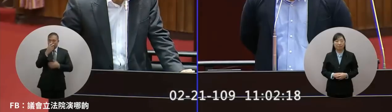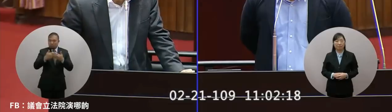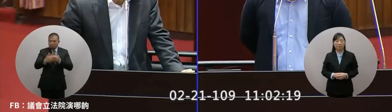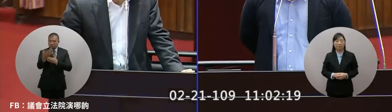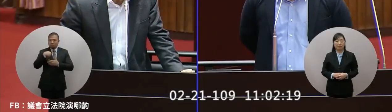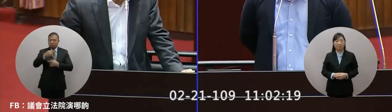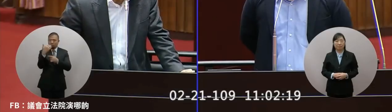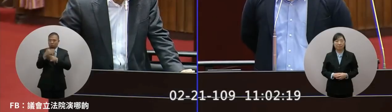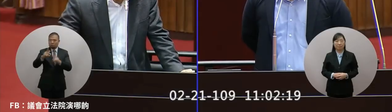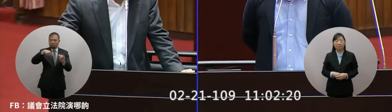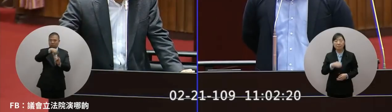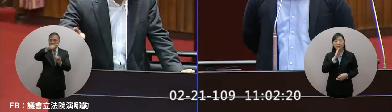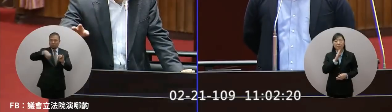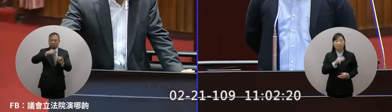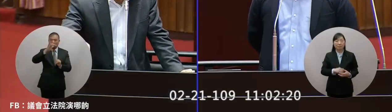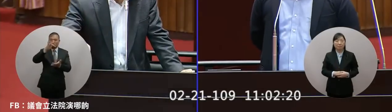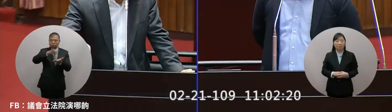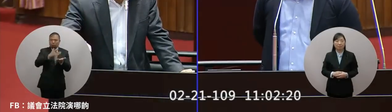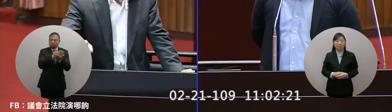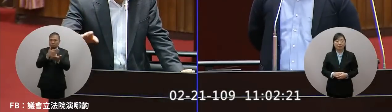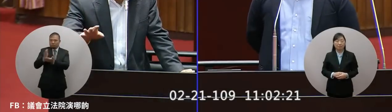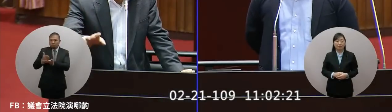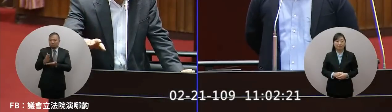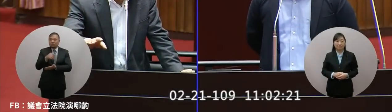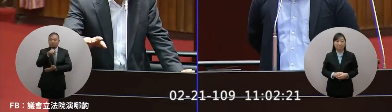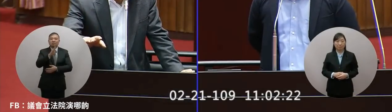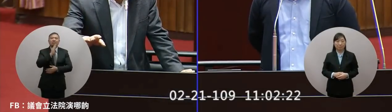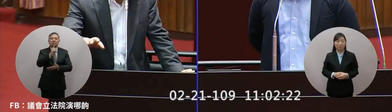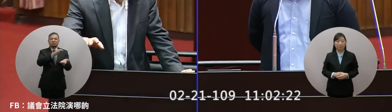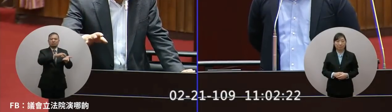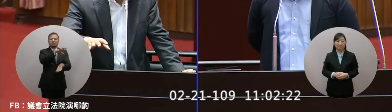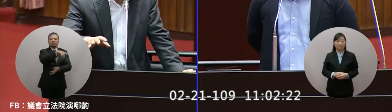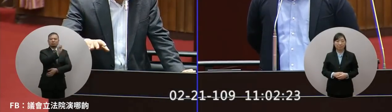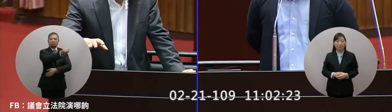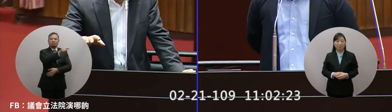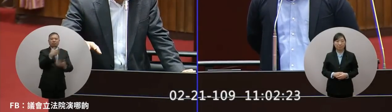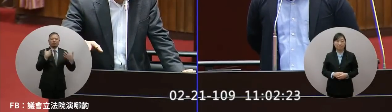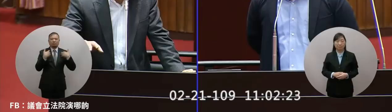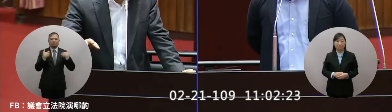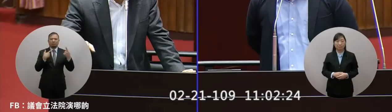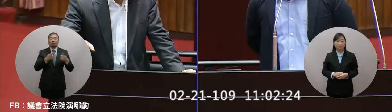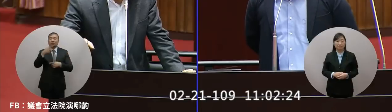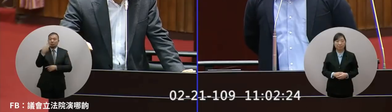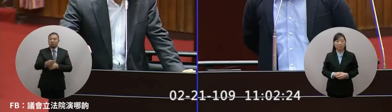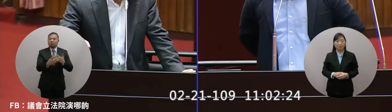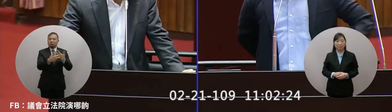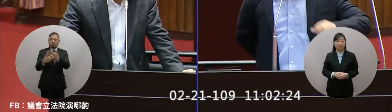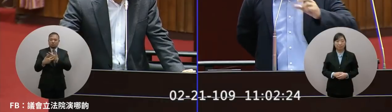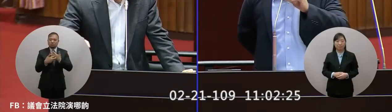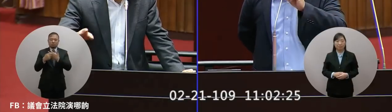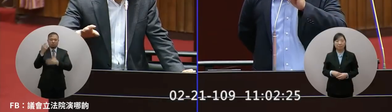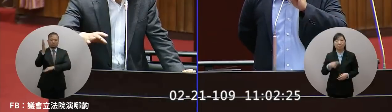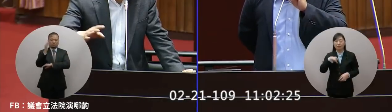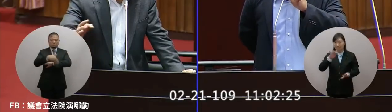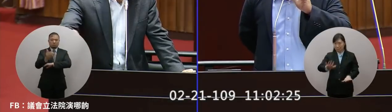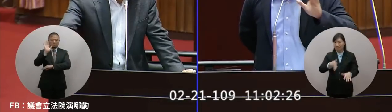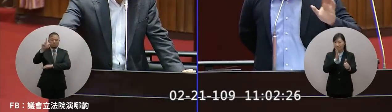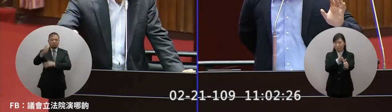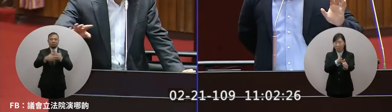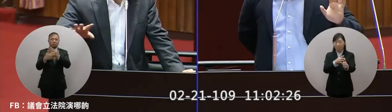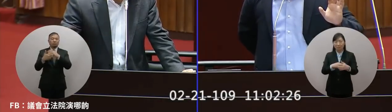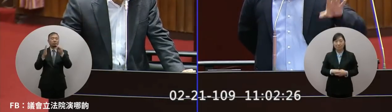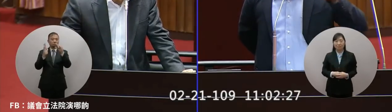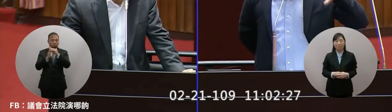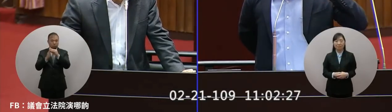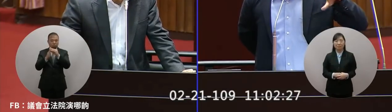毒的程序， 是 啊，那一部分是由医院来做完成，那由卫生主管单位地方的卫生局， 我现在要问的就是说 哈，